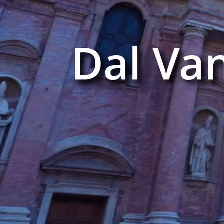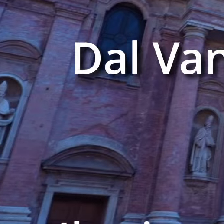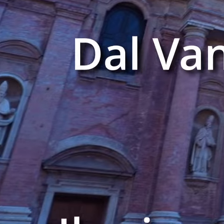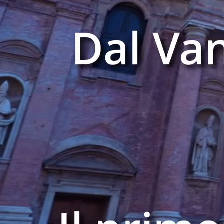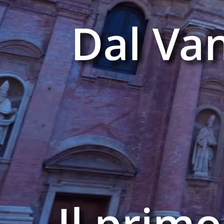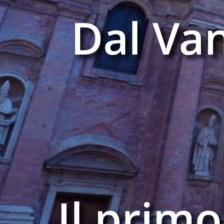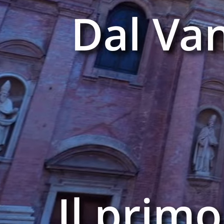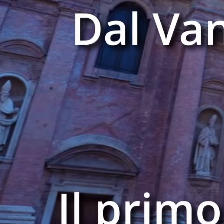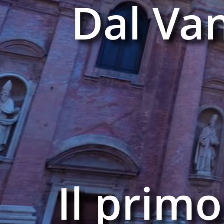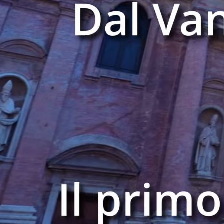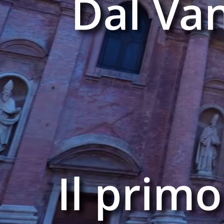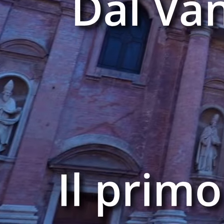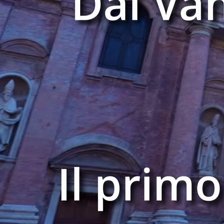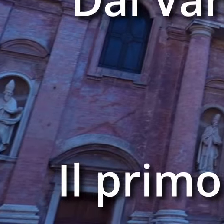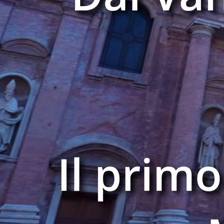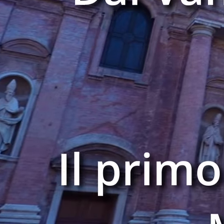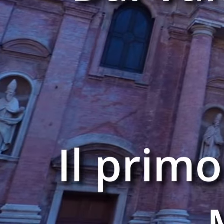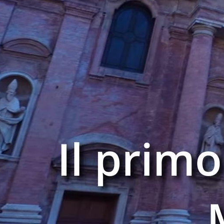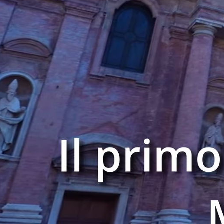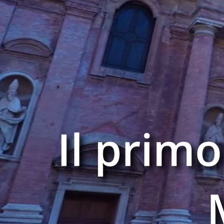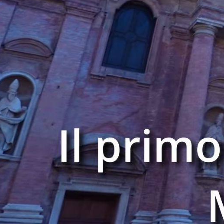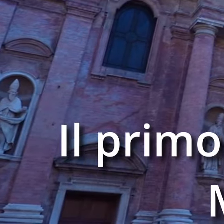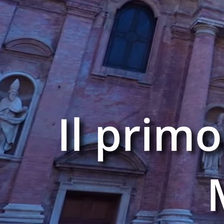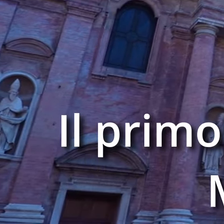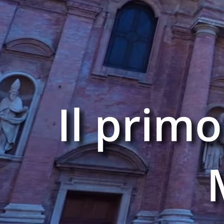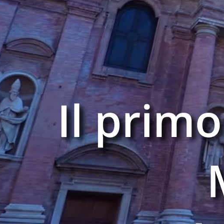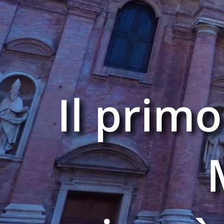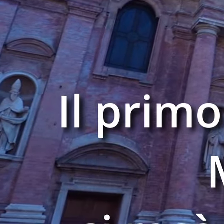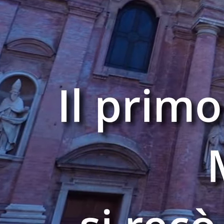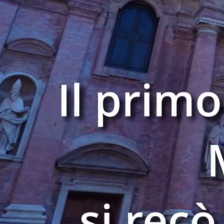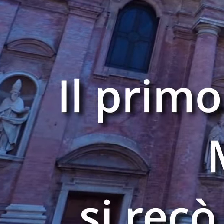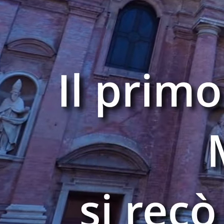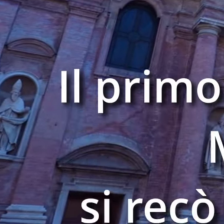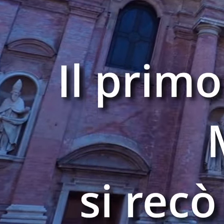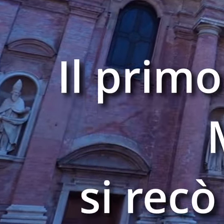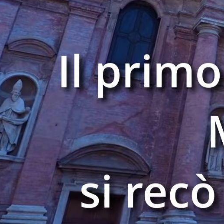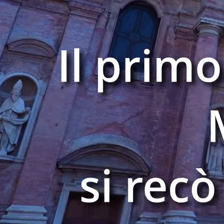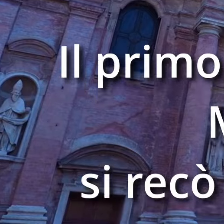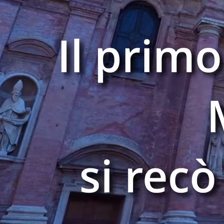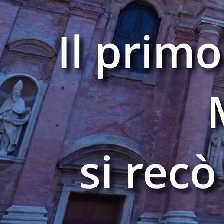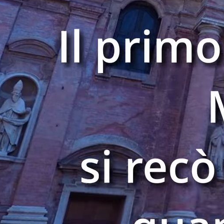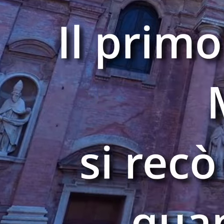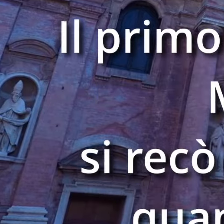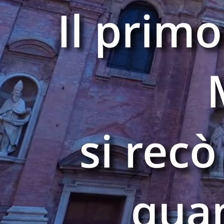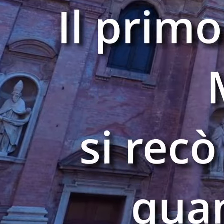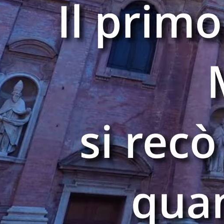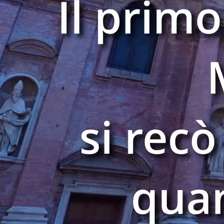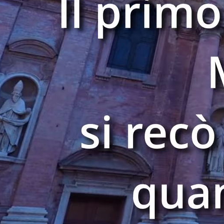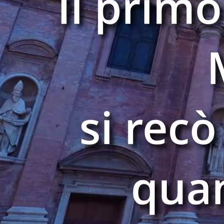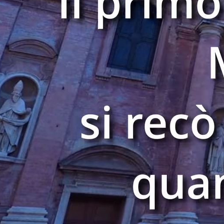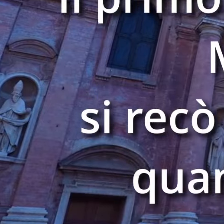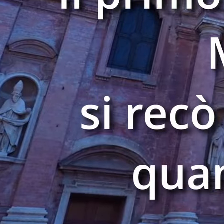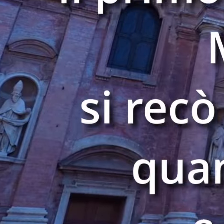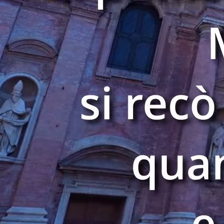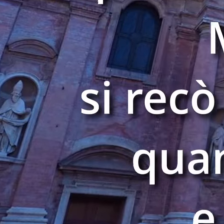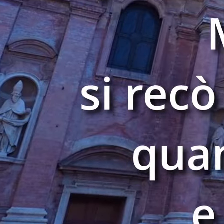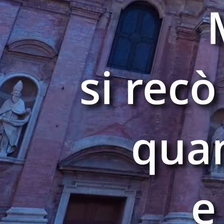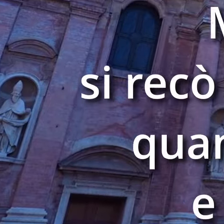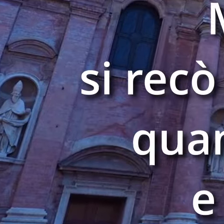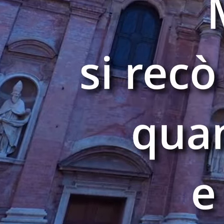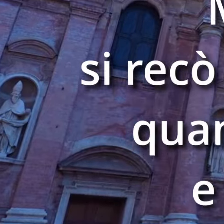Dal Vangelo secondo Giovanni il primo giorno della settimana Maria di Magdala si recò al Sepolcro